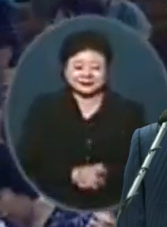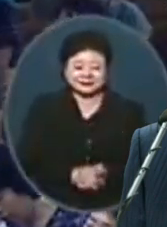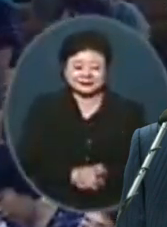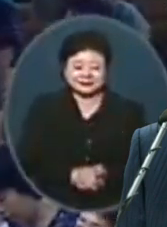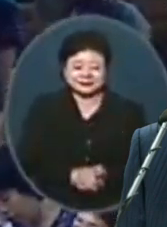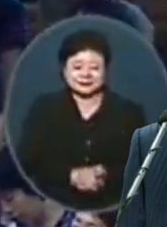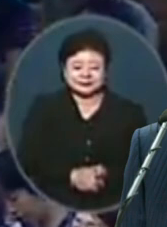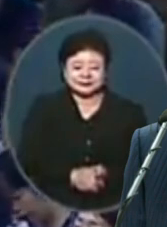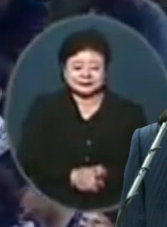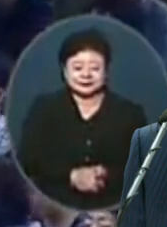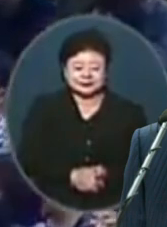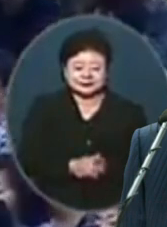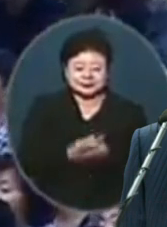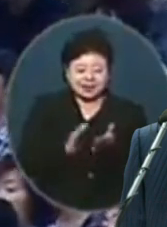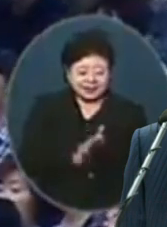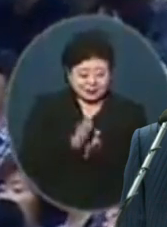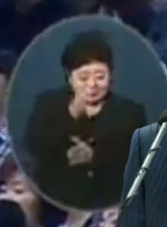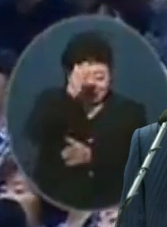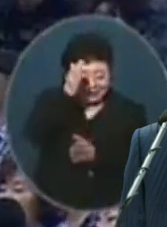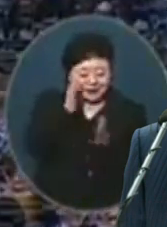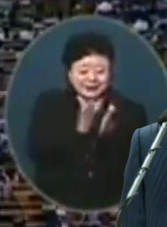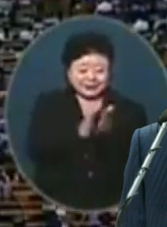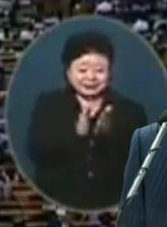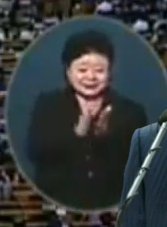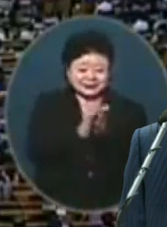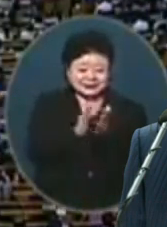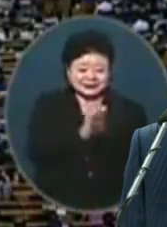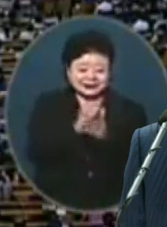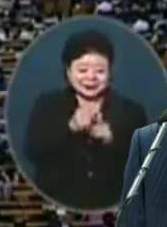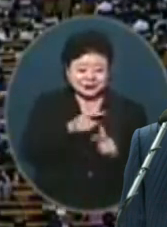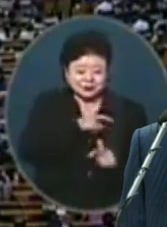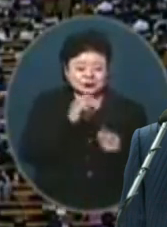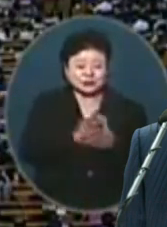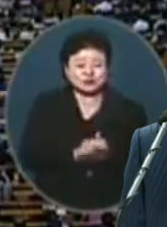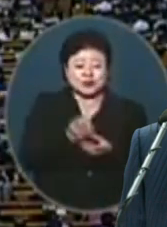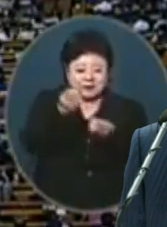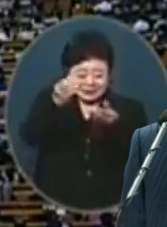아멘. 할렐루야. 예수 이름으로 축하합니다.